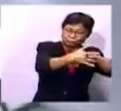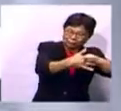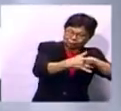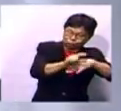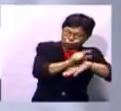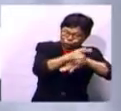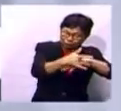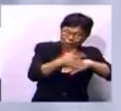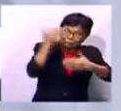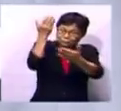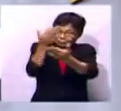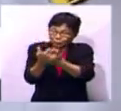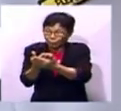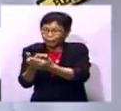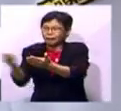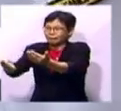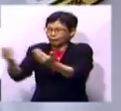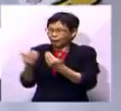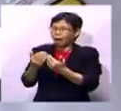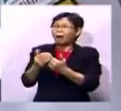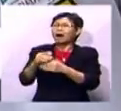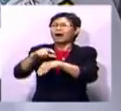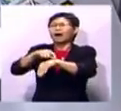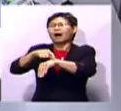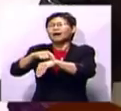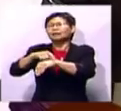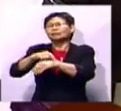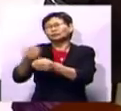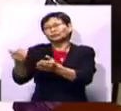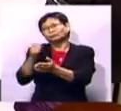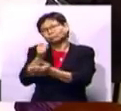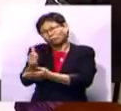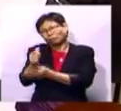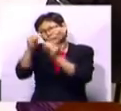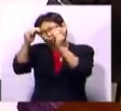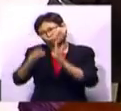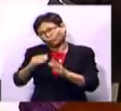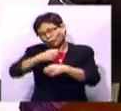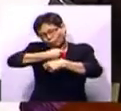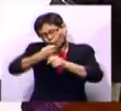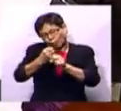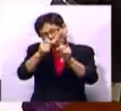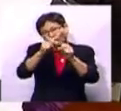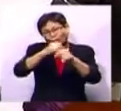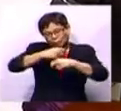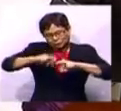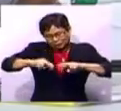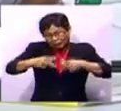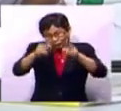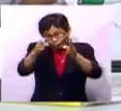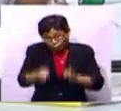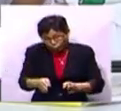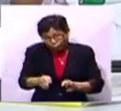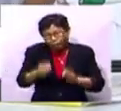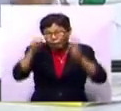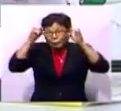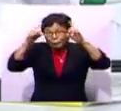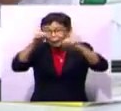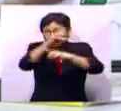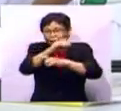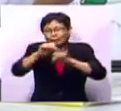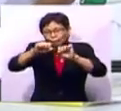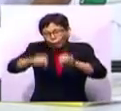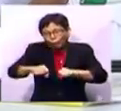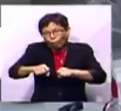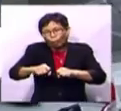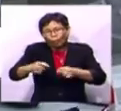teknologi sehinggalah kembali ke alam semula jadi, guru sebenarnya berupaya membentuk insan yang bukan sahaja berpendidikan, malah